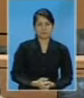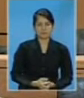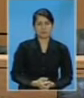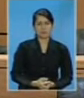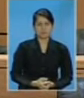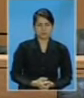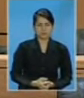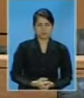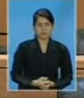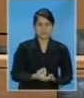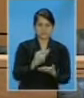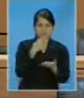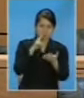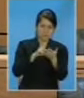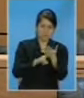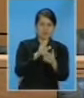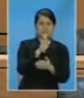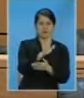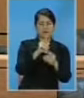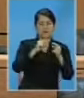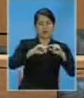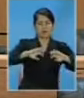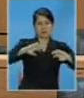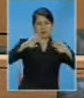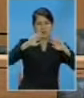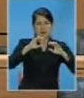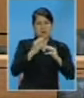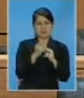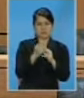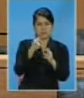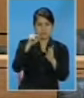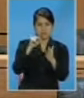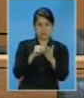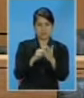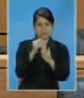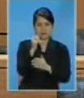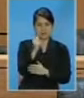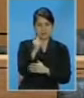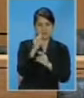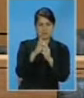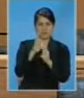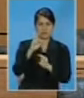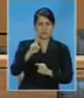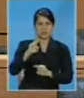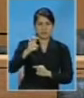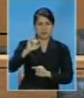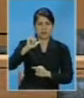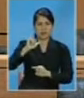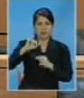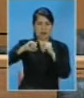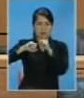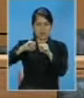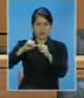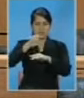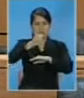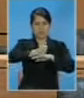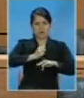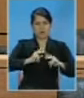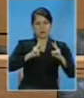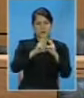การนะครับลงชื่อนายอารีวงอริยะรัฐมนตรีว่าการกระทรวงมหาดไท